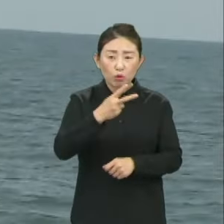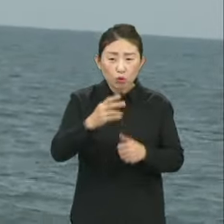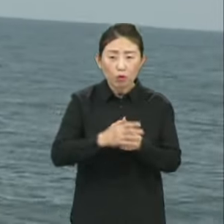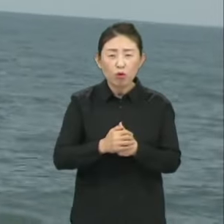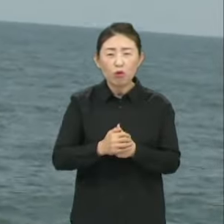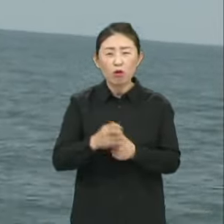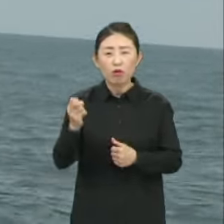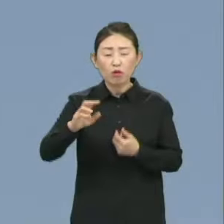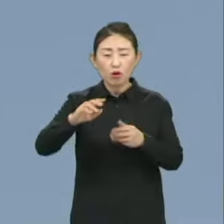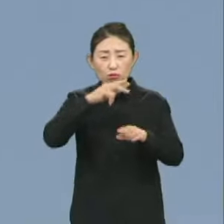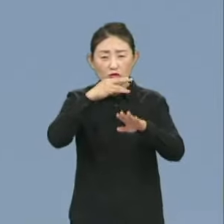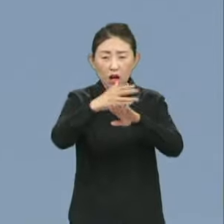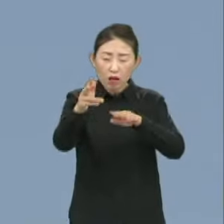조사됐습니다